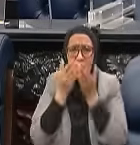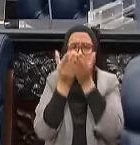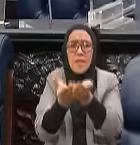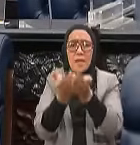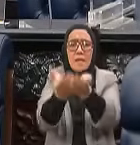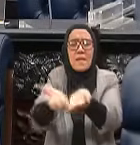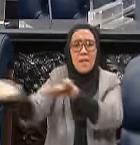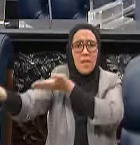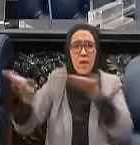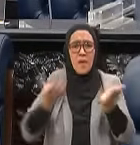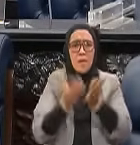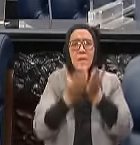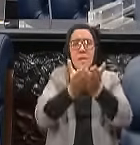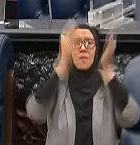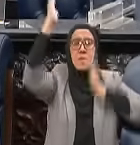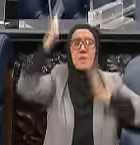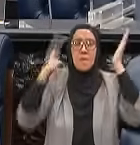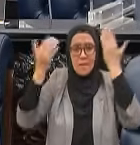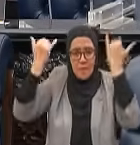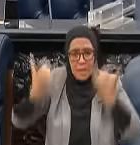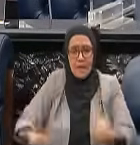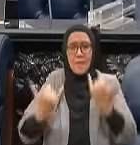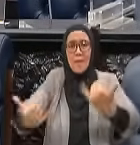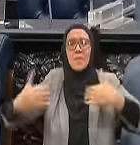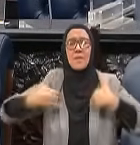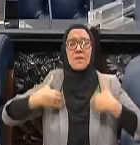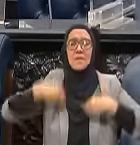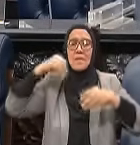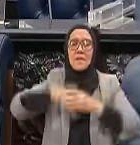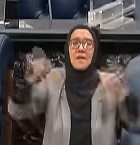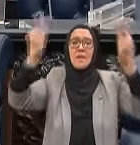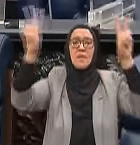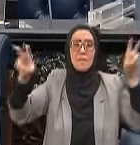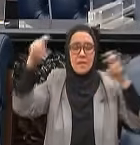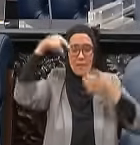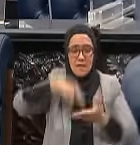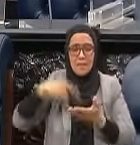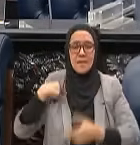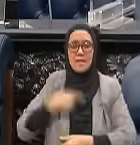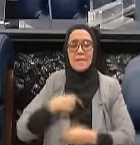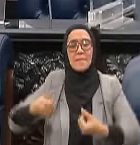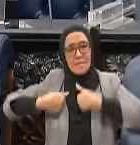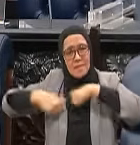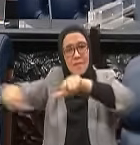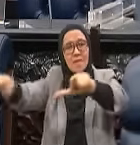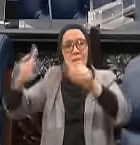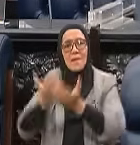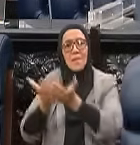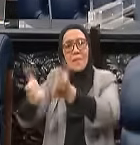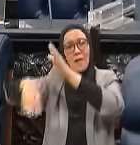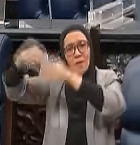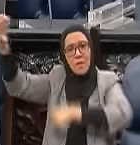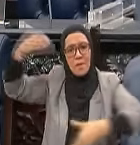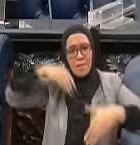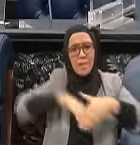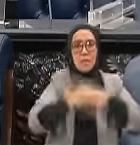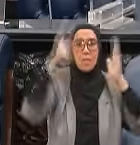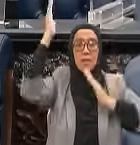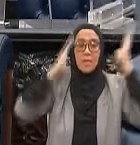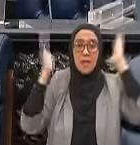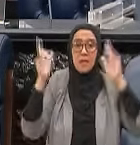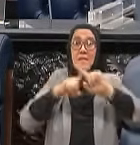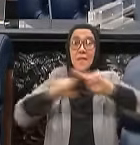juga ada dalam konteks ini kita Magic apa asing masuk ke Malaysia tapi masuk ke rumah